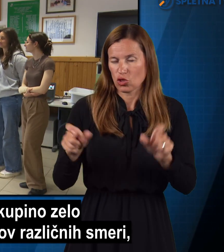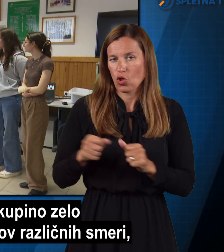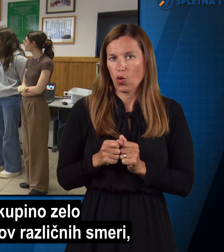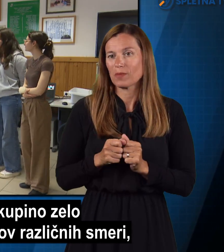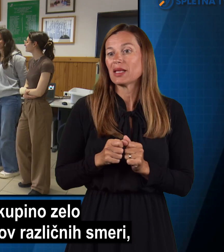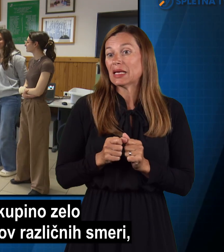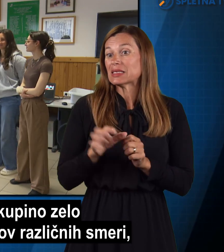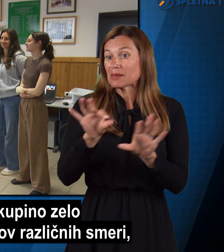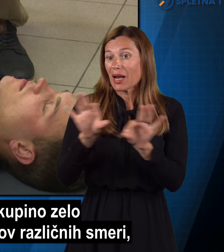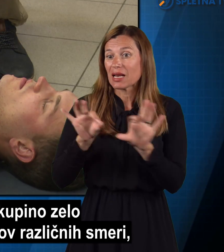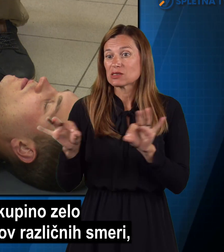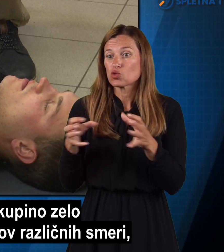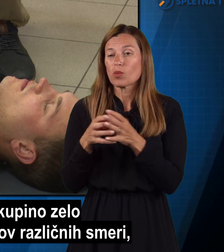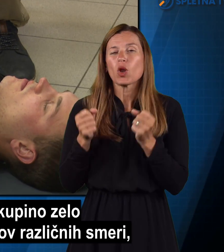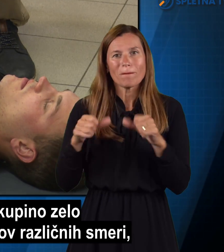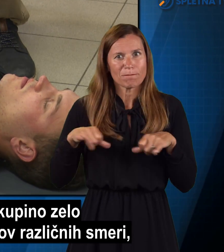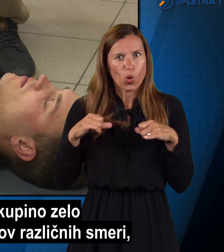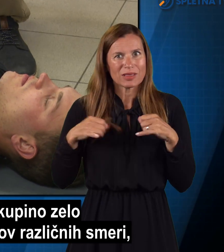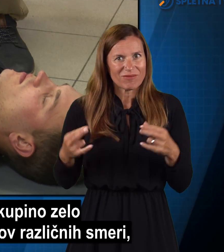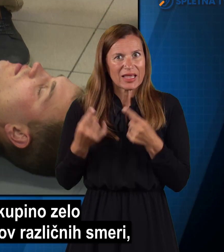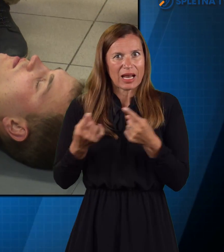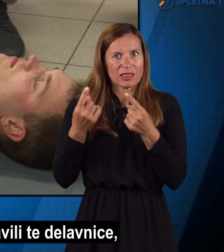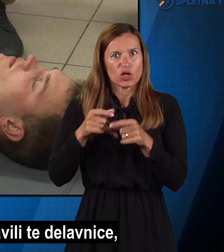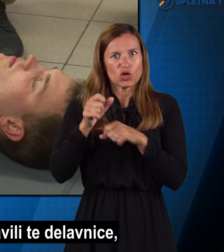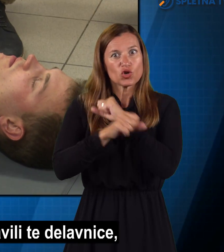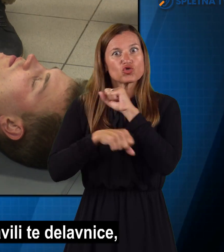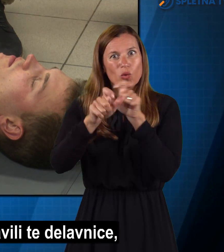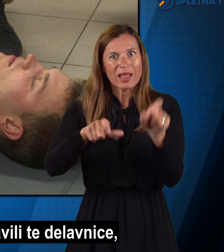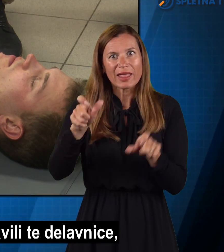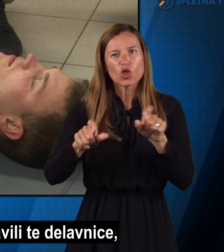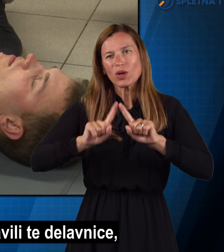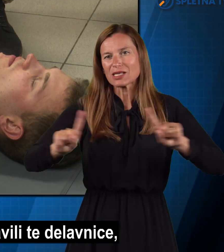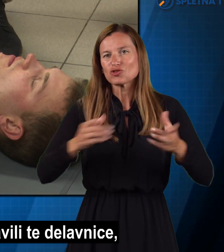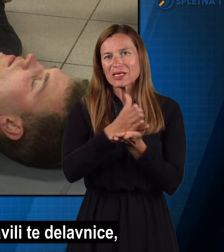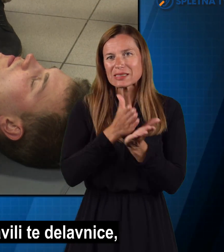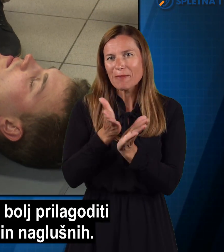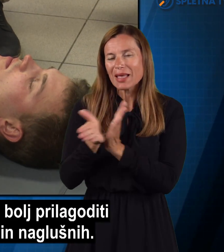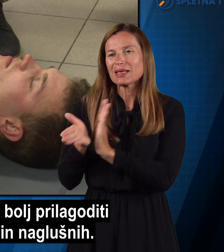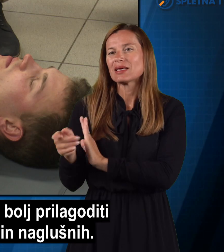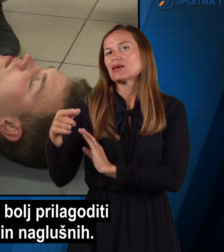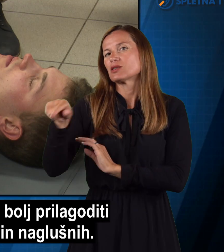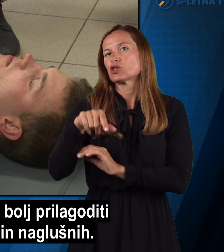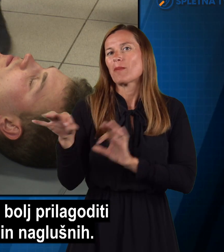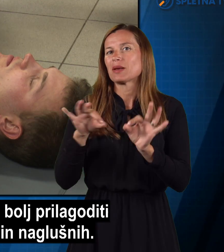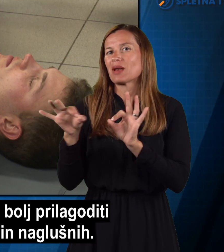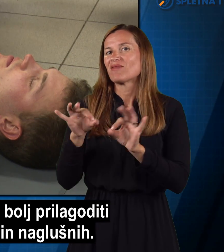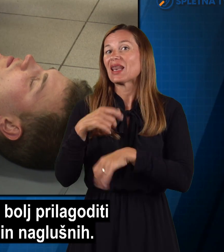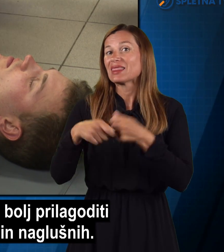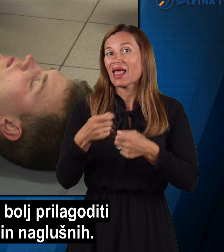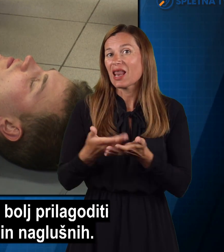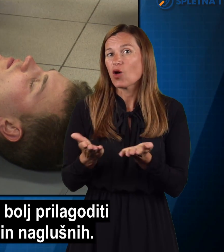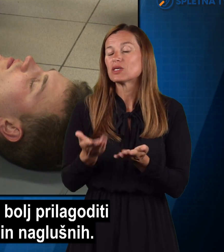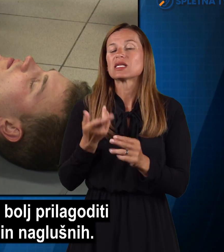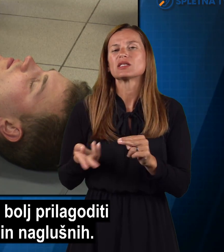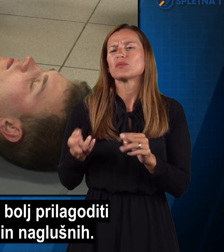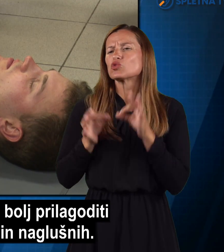skupino zelo motiviranih študentov, različnih smeri, ki so potem pripravili te delavnice in jih skušali čim bolj prilagoditi